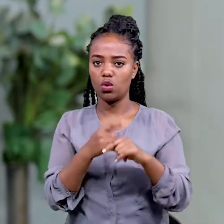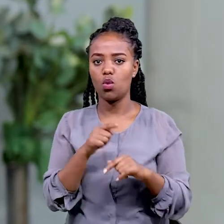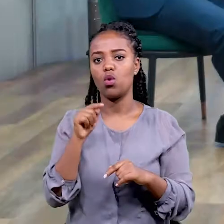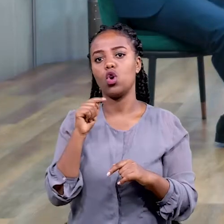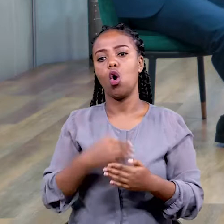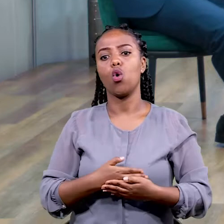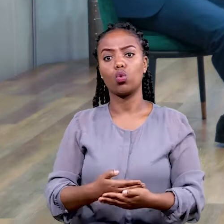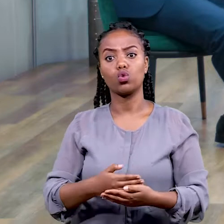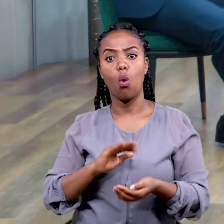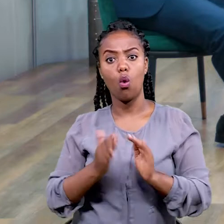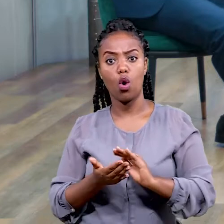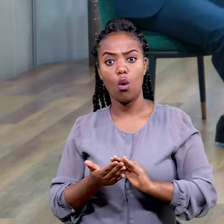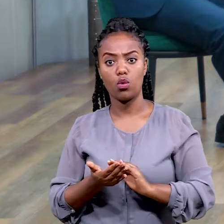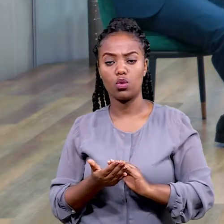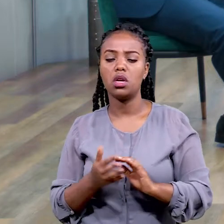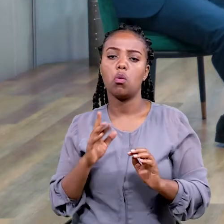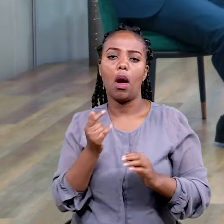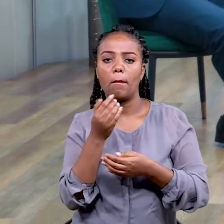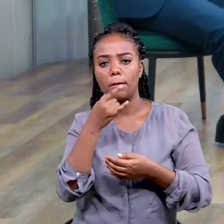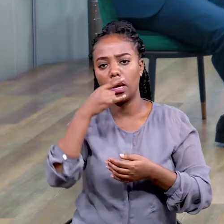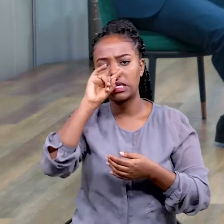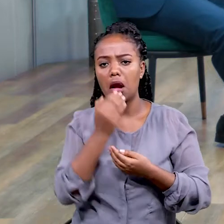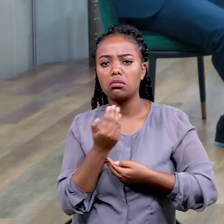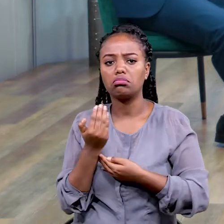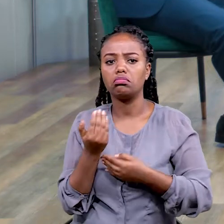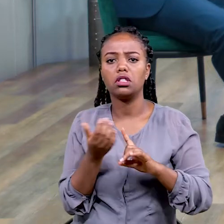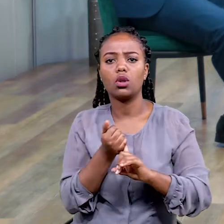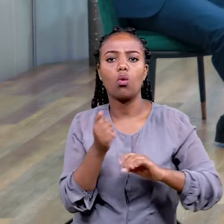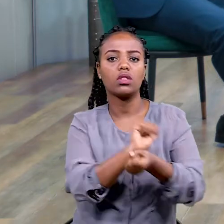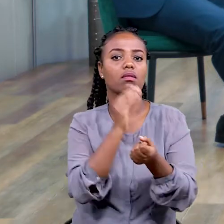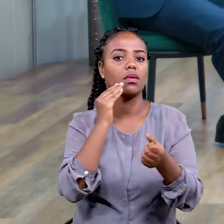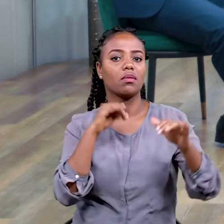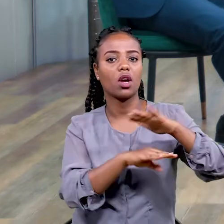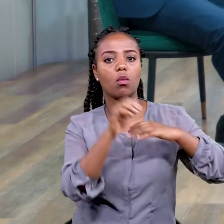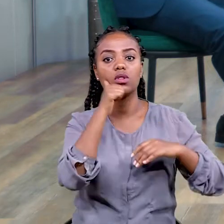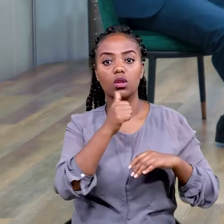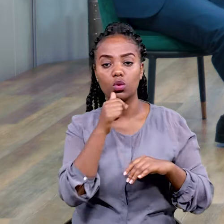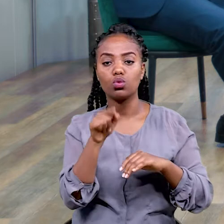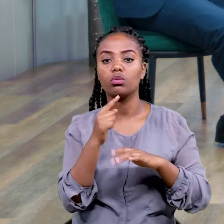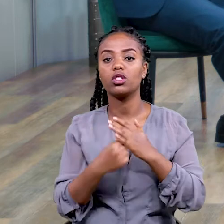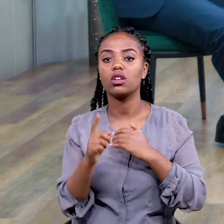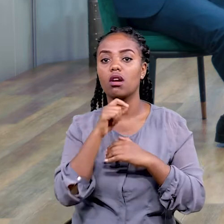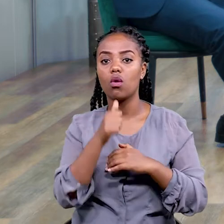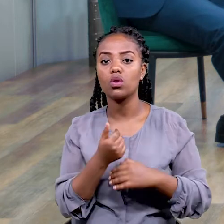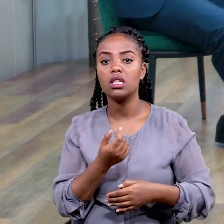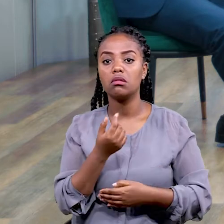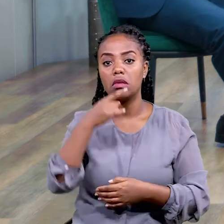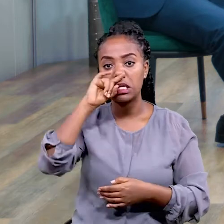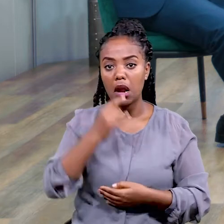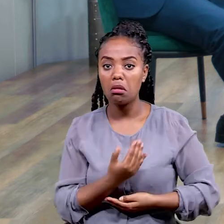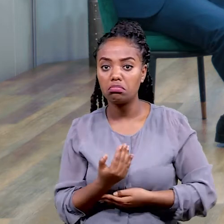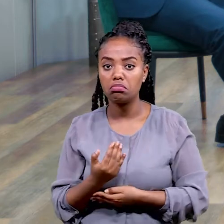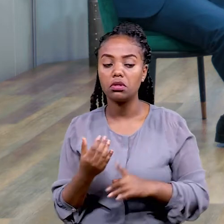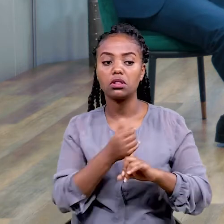እነዚህ እርጉዝ ሆኖ ወደዛ የሚሄዱ ሴቶች፣ ህፃናት ይዞ ወደዛ የሚሄዱ ሴቶች፣ ይሄ ብቻ አይደለም። ህፃናት ይዞች ወደዛ በሚሄዱበት ሰዓት